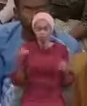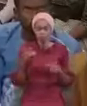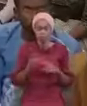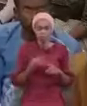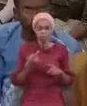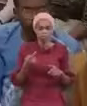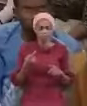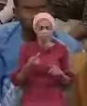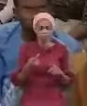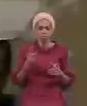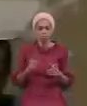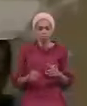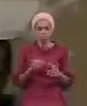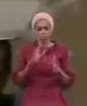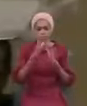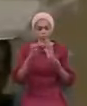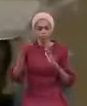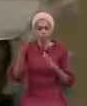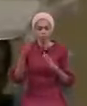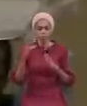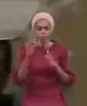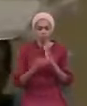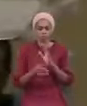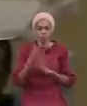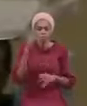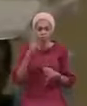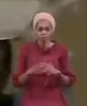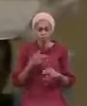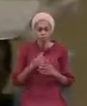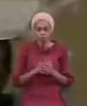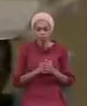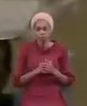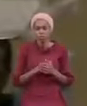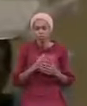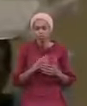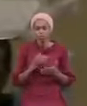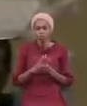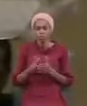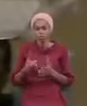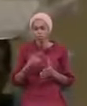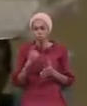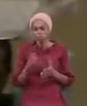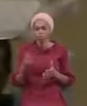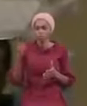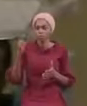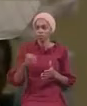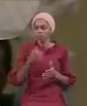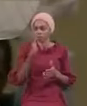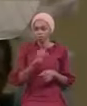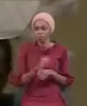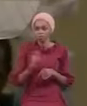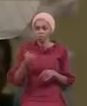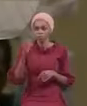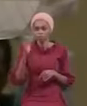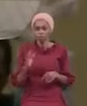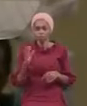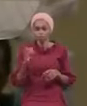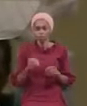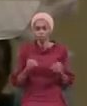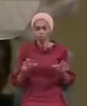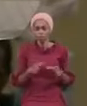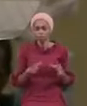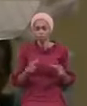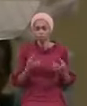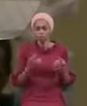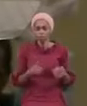une coupe c'est une coupe médicale guérit pas comme ça ils viennent la communion mais pr de Dieu ne sont pas